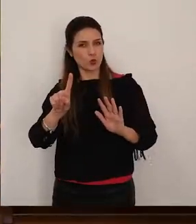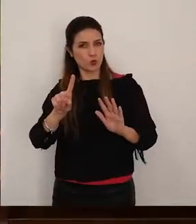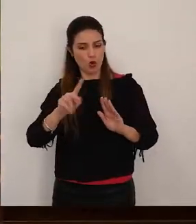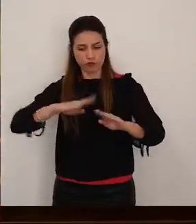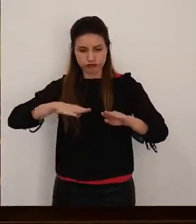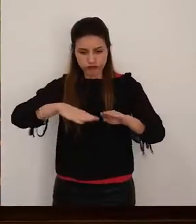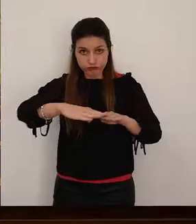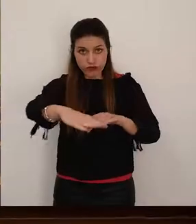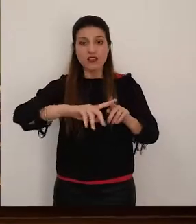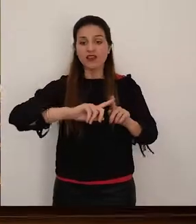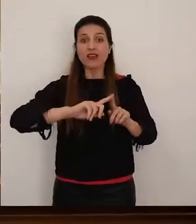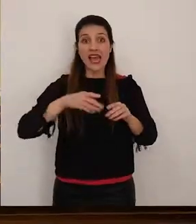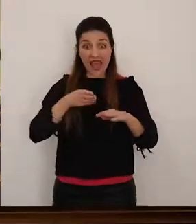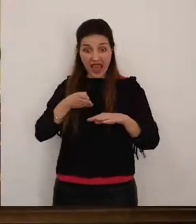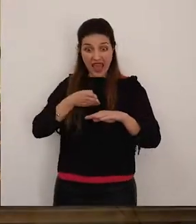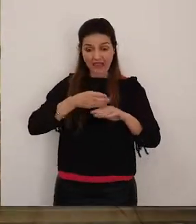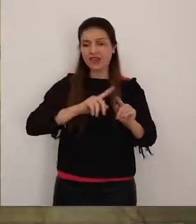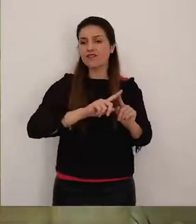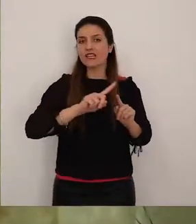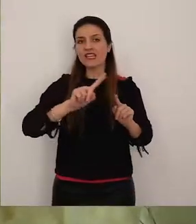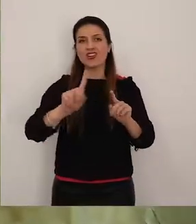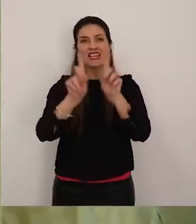alla sagrestia.